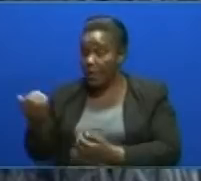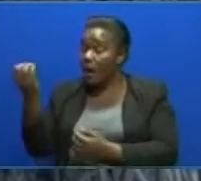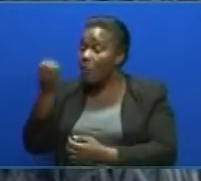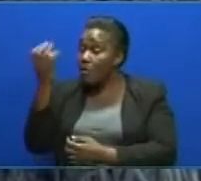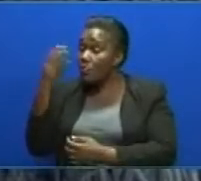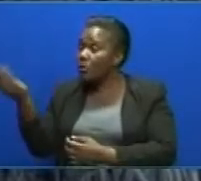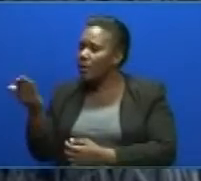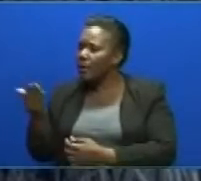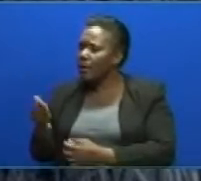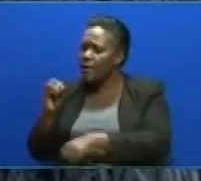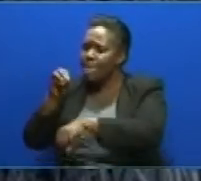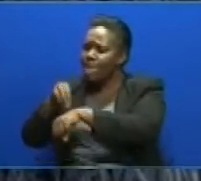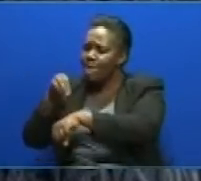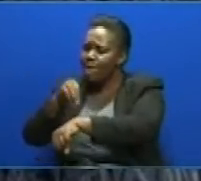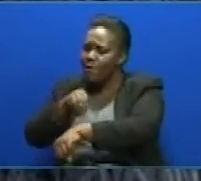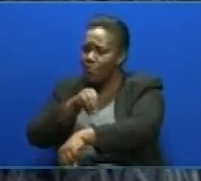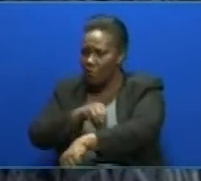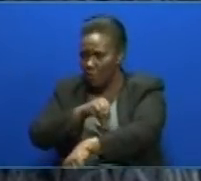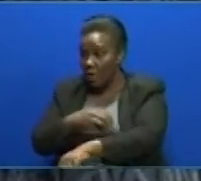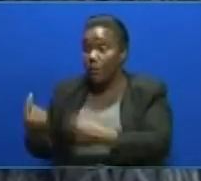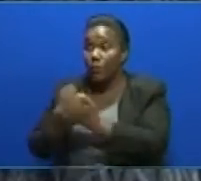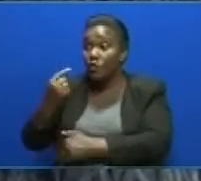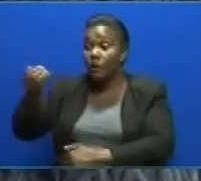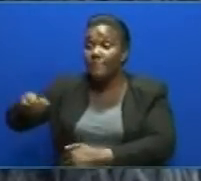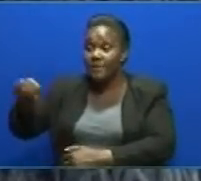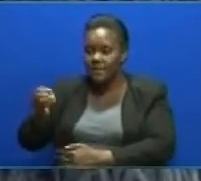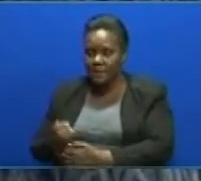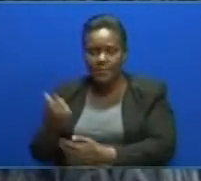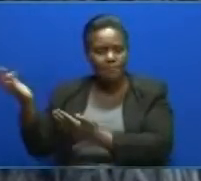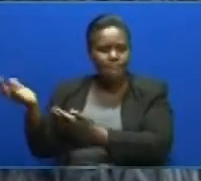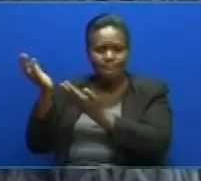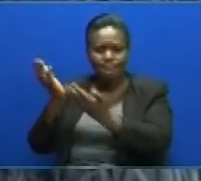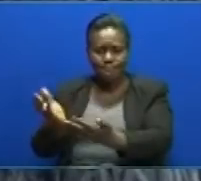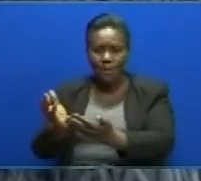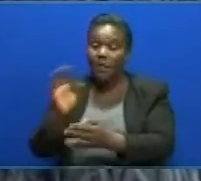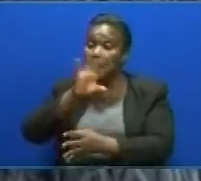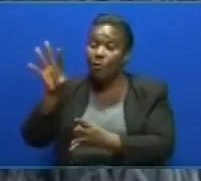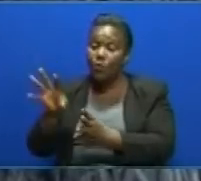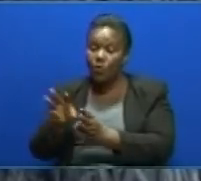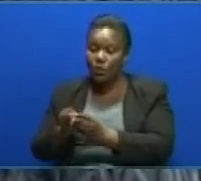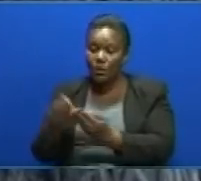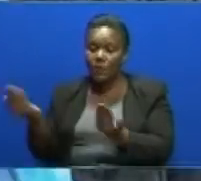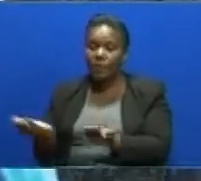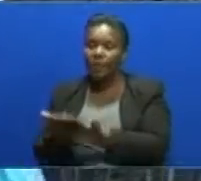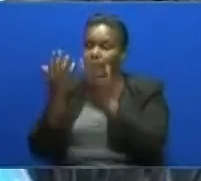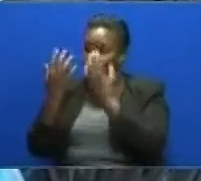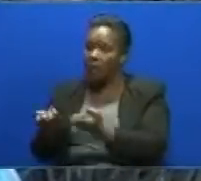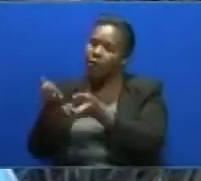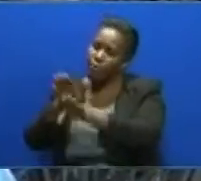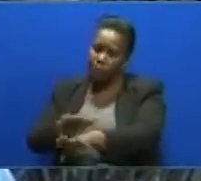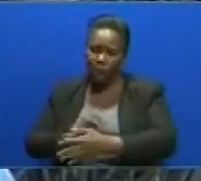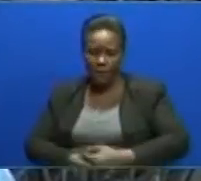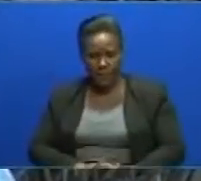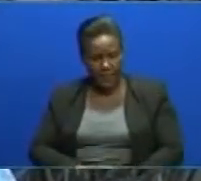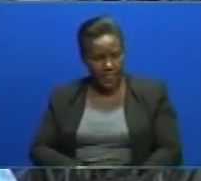vya ajabu, walikuwa wanatoka kijijini nyumbani wanaletwa. Na wote bahati mbaya wamefariki, wote tunawazika hapa Mrati.